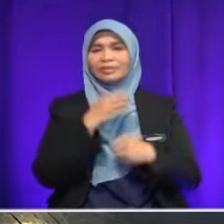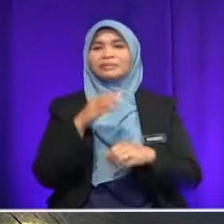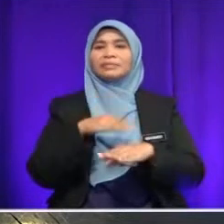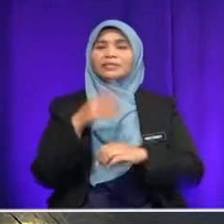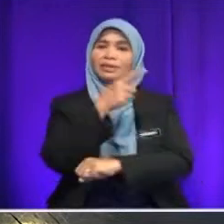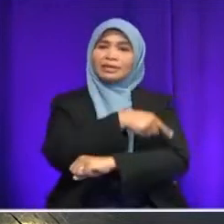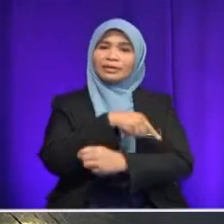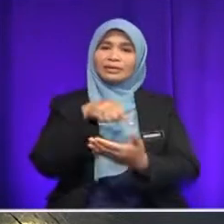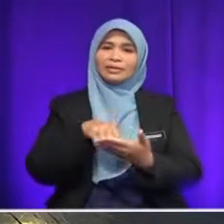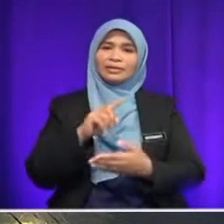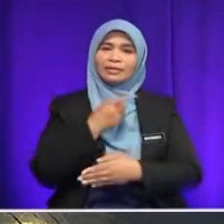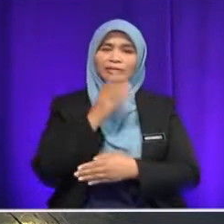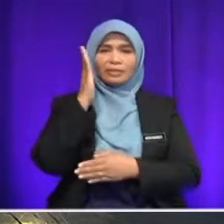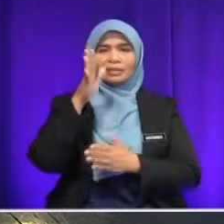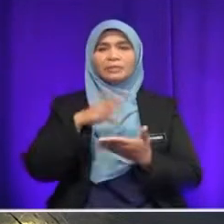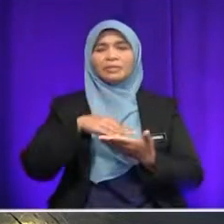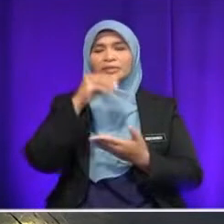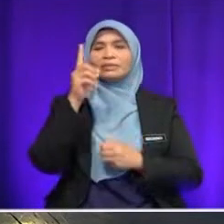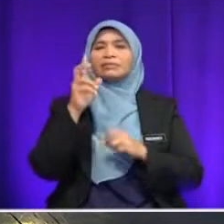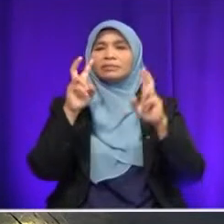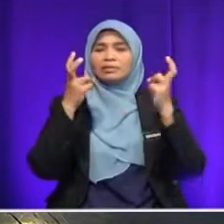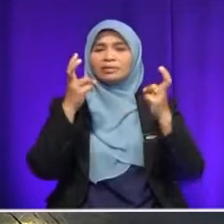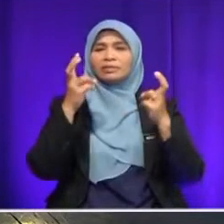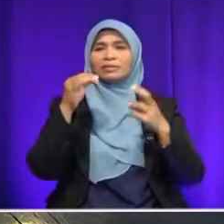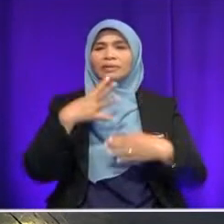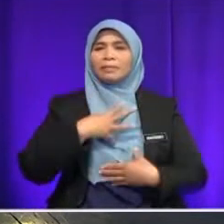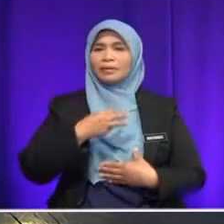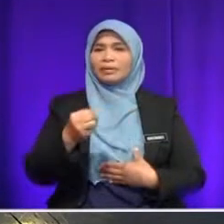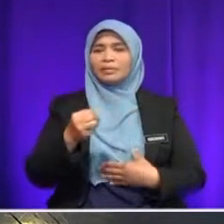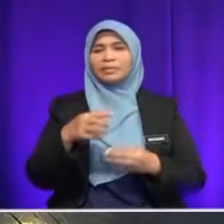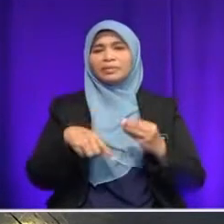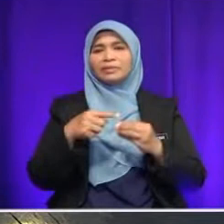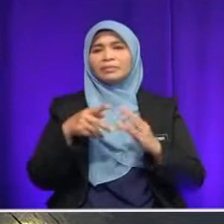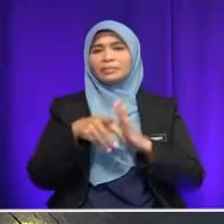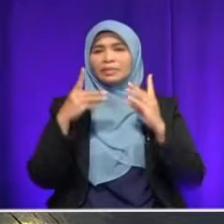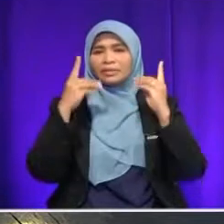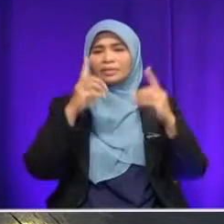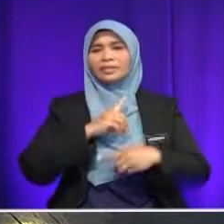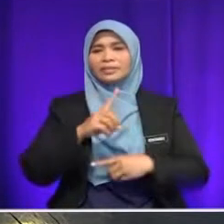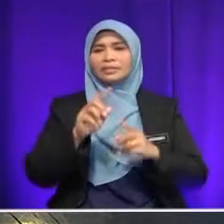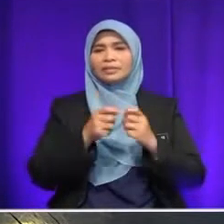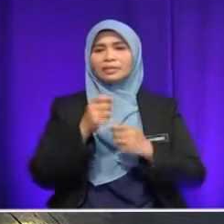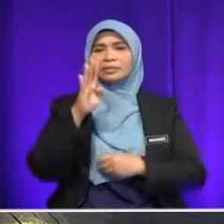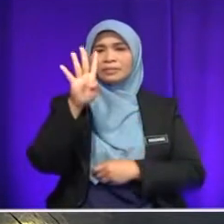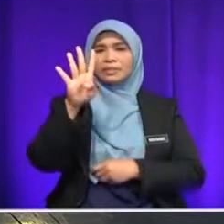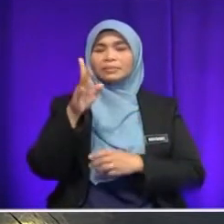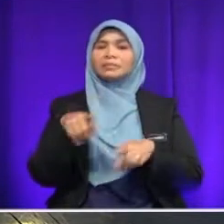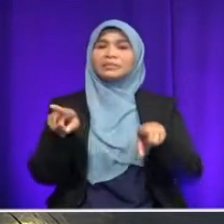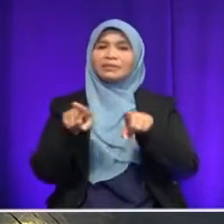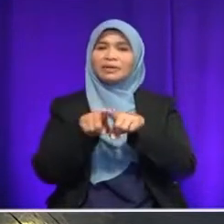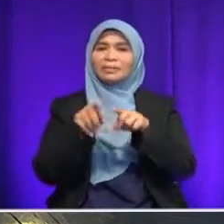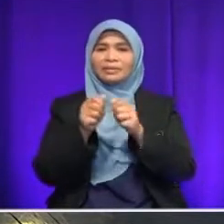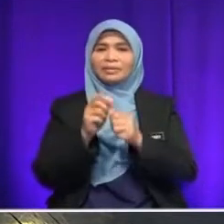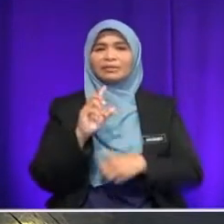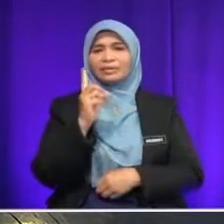ini kita akan mempelajari satu topik yang cukup menarik, iaitu berkaitan dengan mata pelajaran Pendidikan Islam Tingkatan 4. Dan bersama dengan kita di